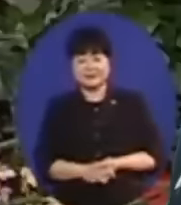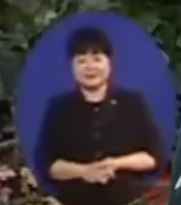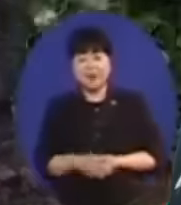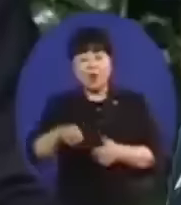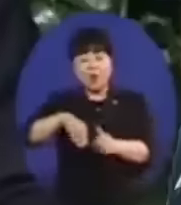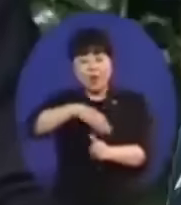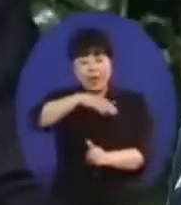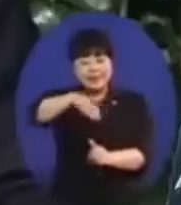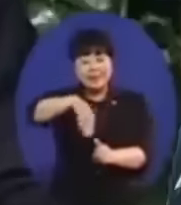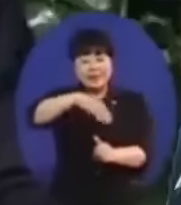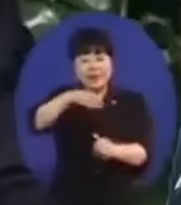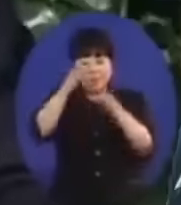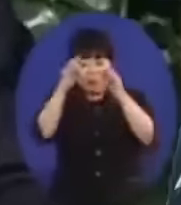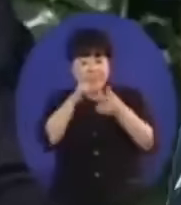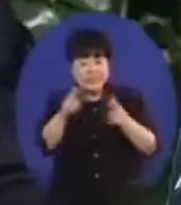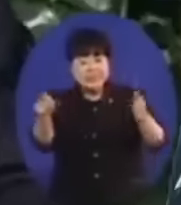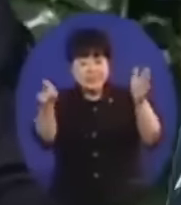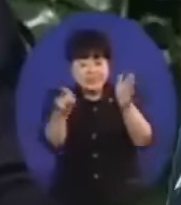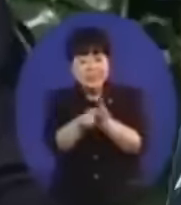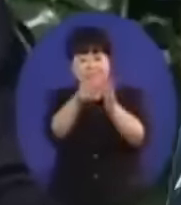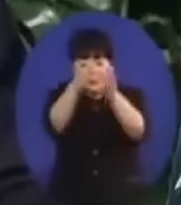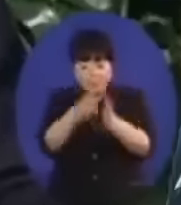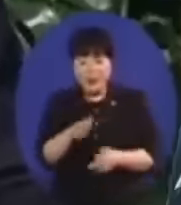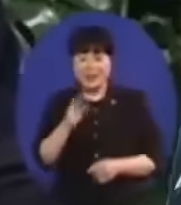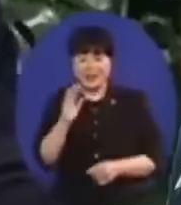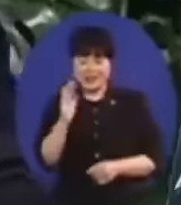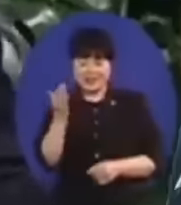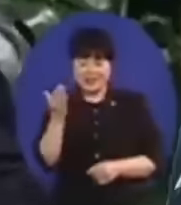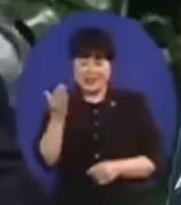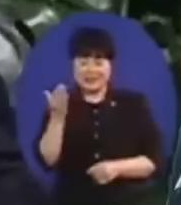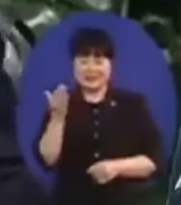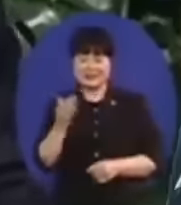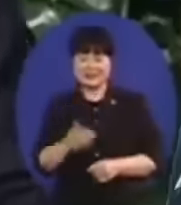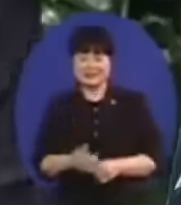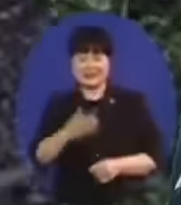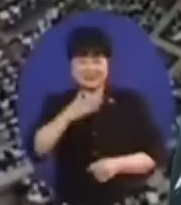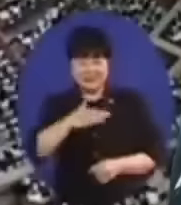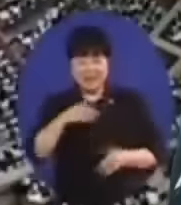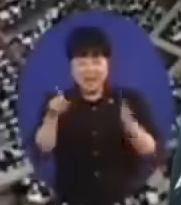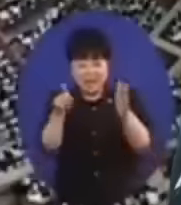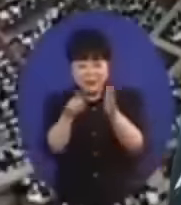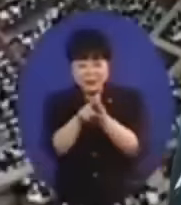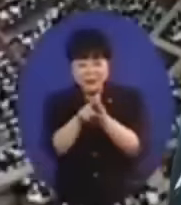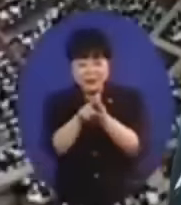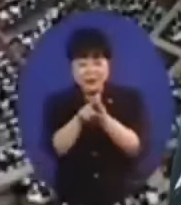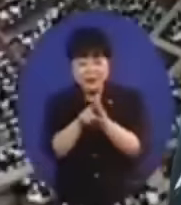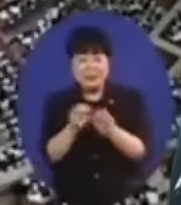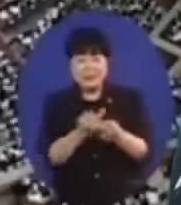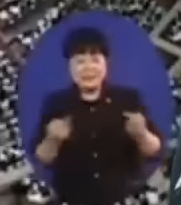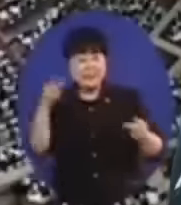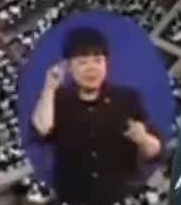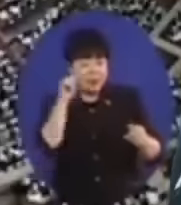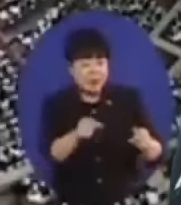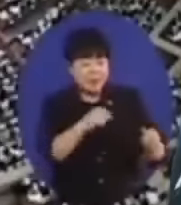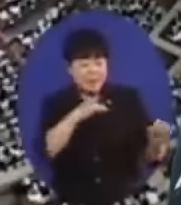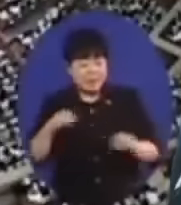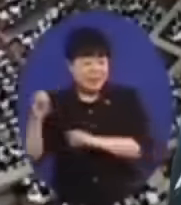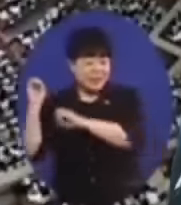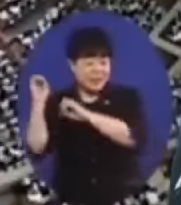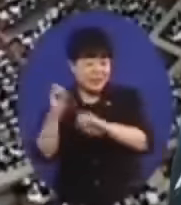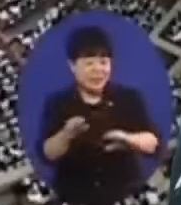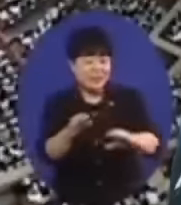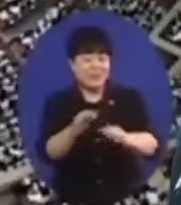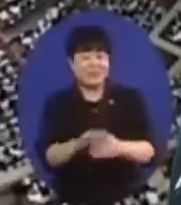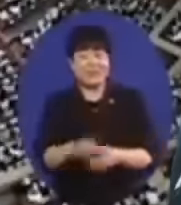환경이 눈에 안 보이는 믿음을 통해서 된다는 것입니다. 내가 믿음으로 이 산들을 명하여 바다에